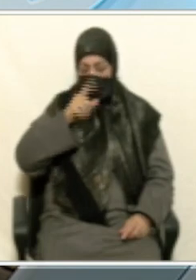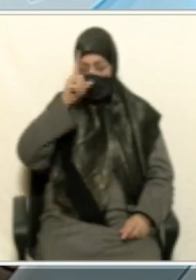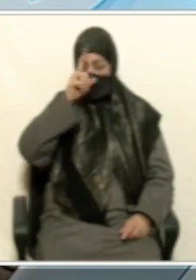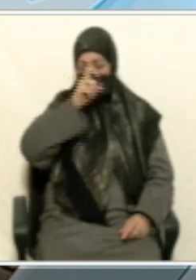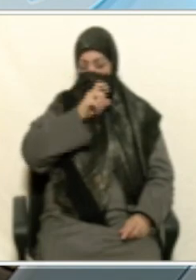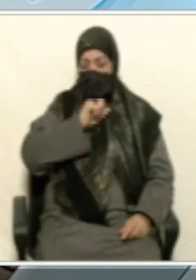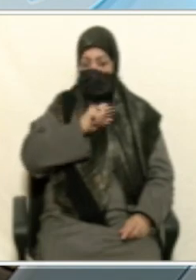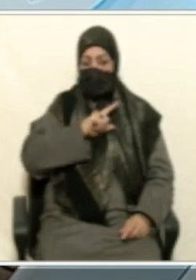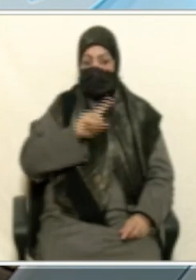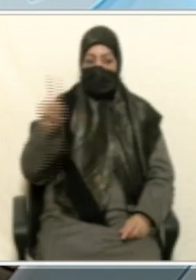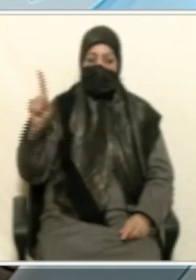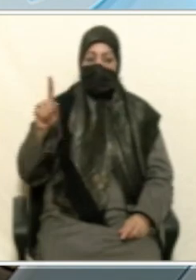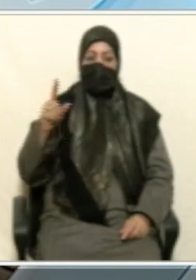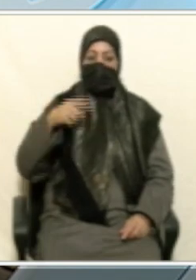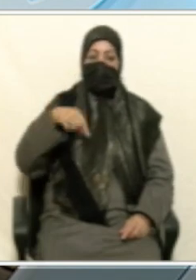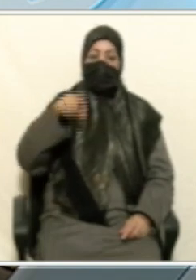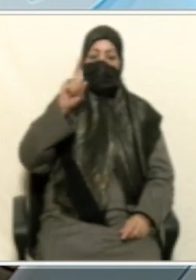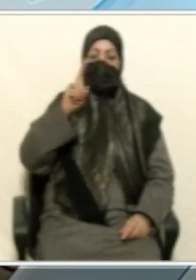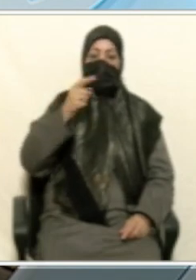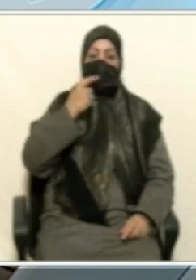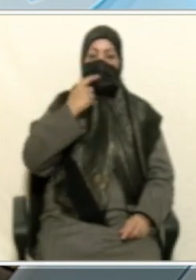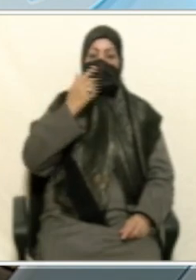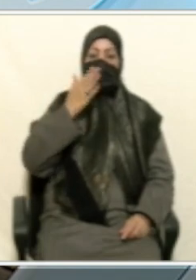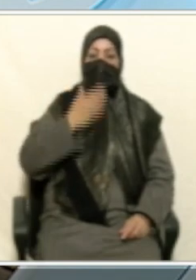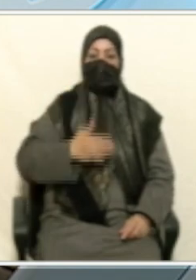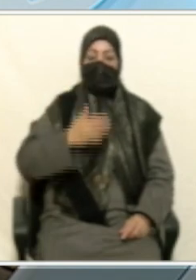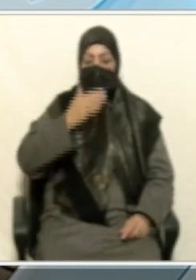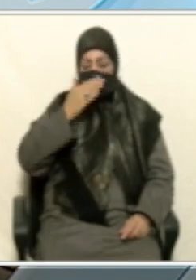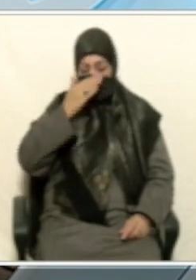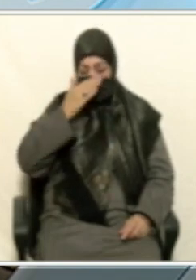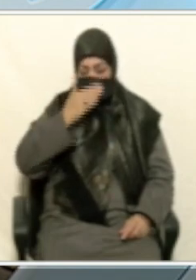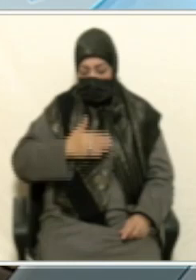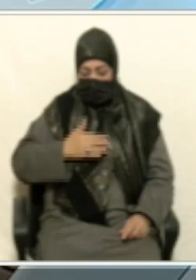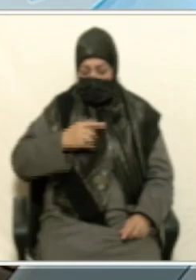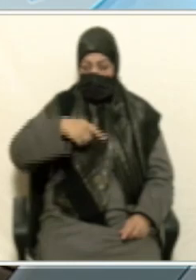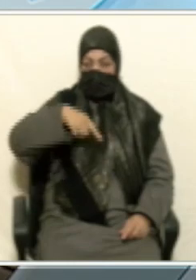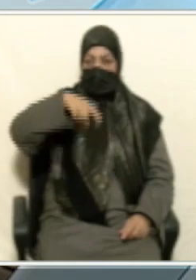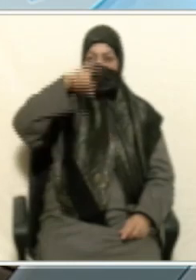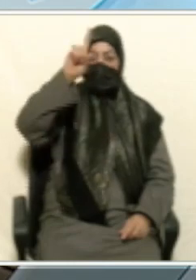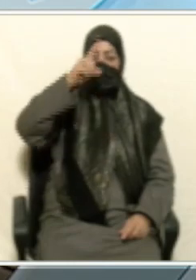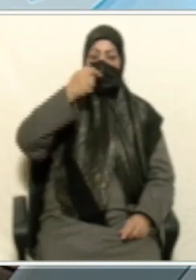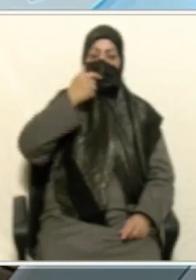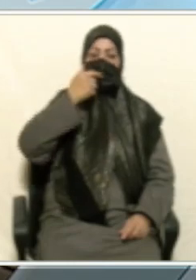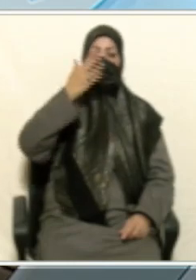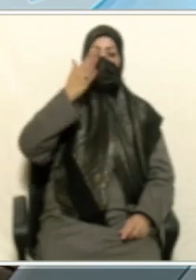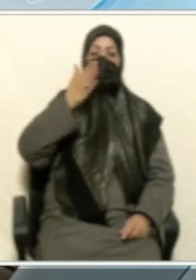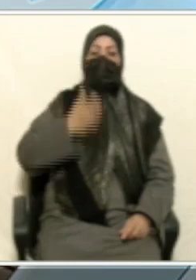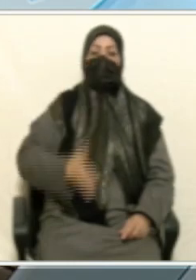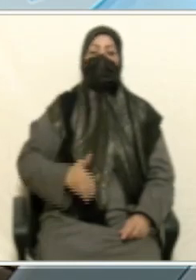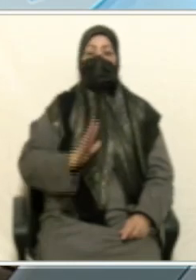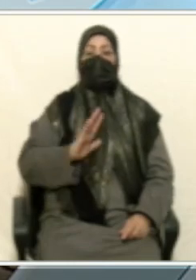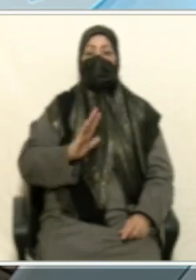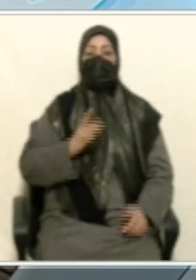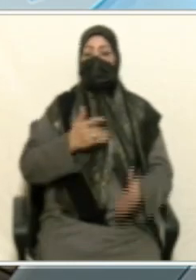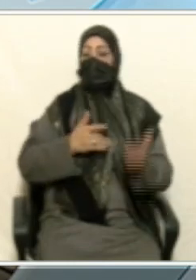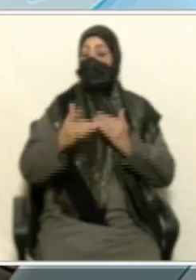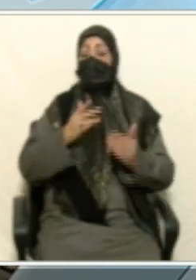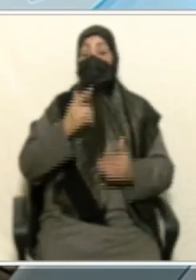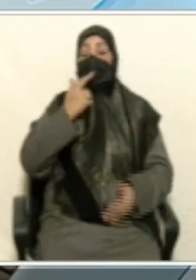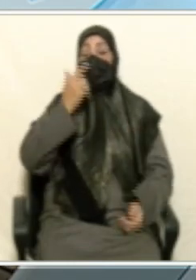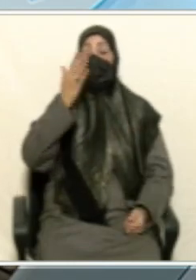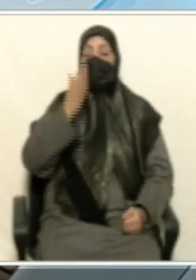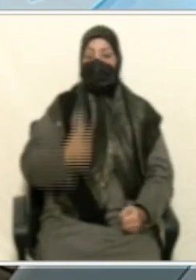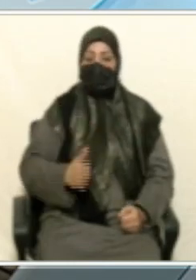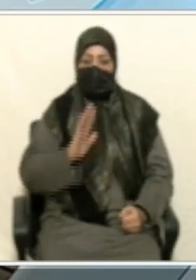في طاعة يلزم الإنسان أن يفي بها، كما قال الله سبحانه وتعالى: وما أنفقتم من نفقة أو نذرتم من نذر